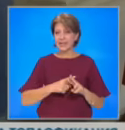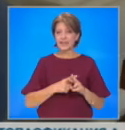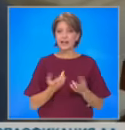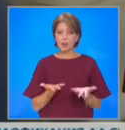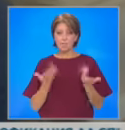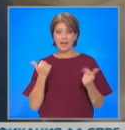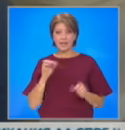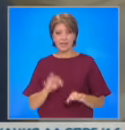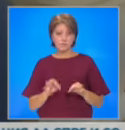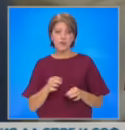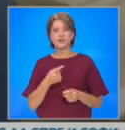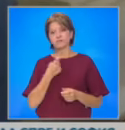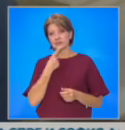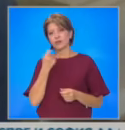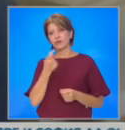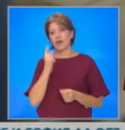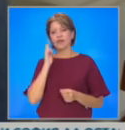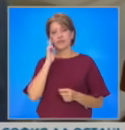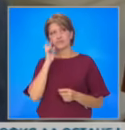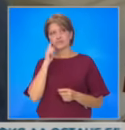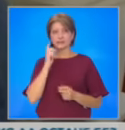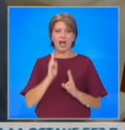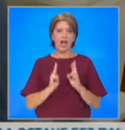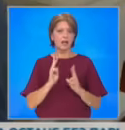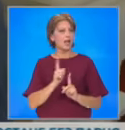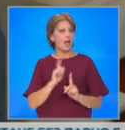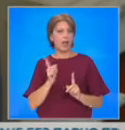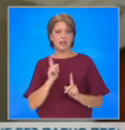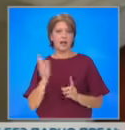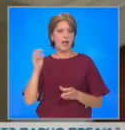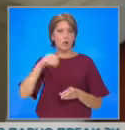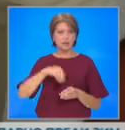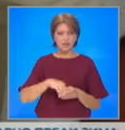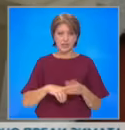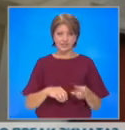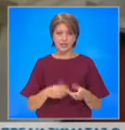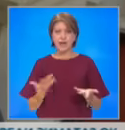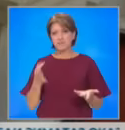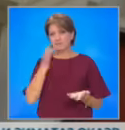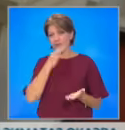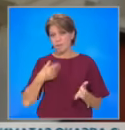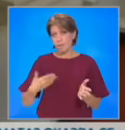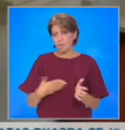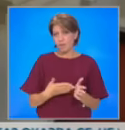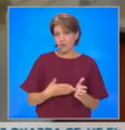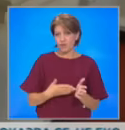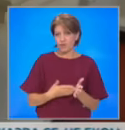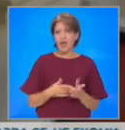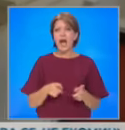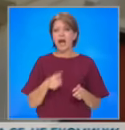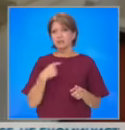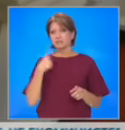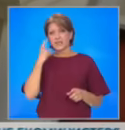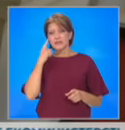са решили да не участват в разговорите. Няма повод на практика за тази среща. Предвид, че БСП като